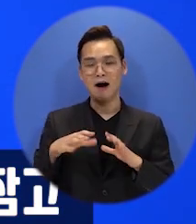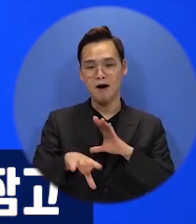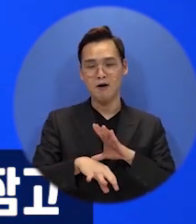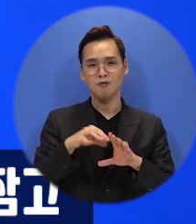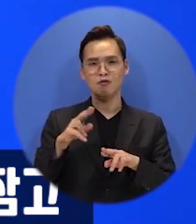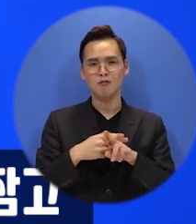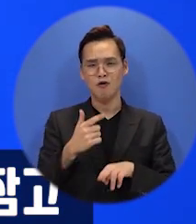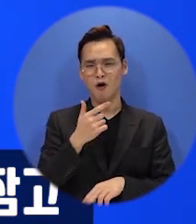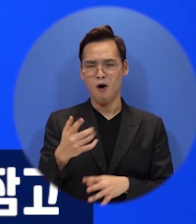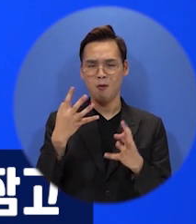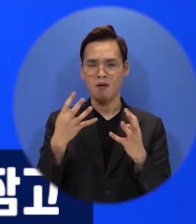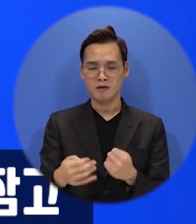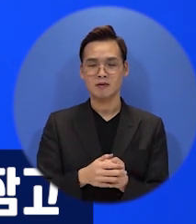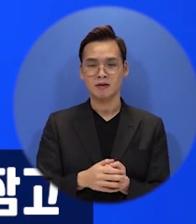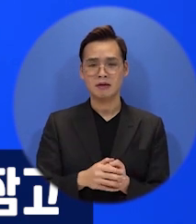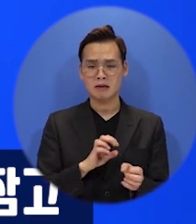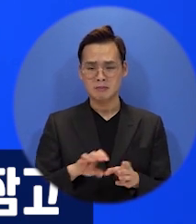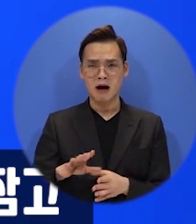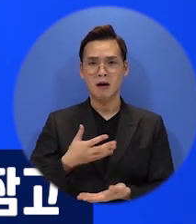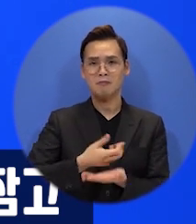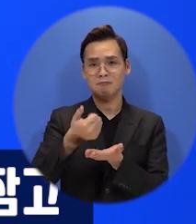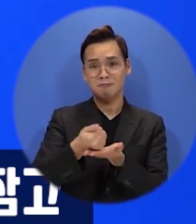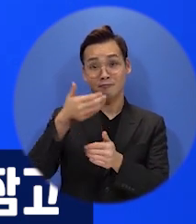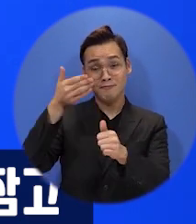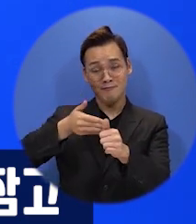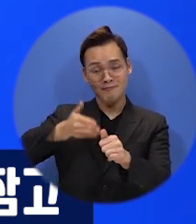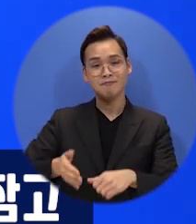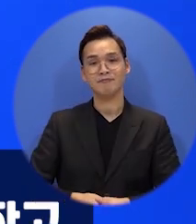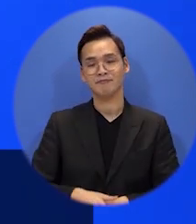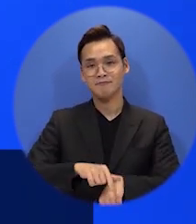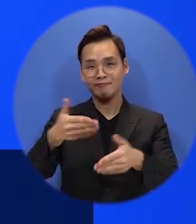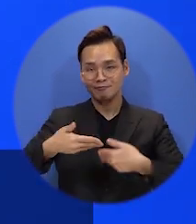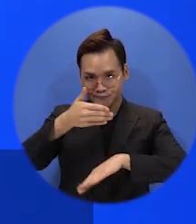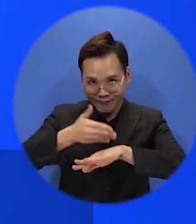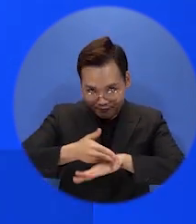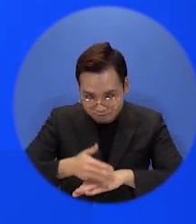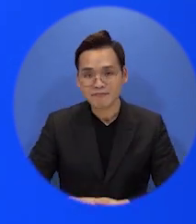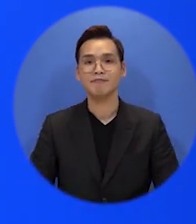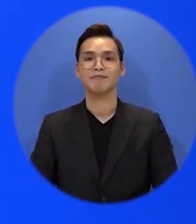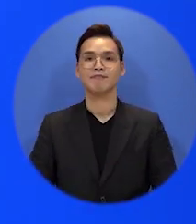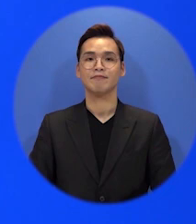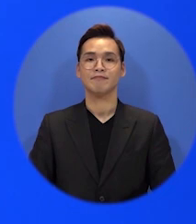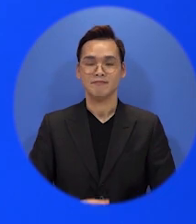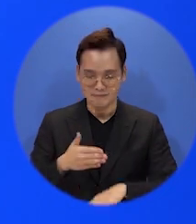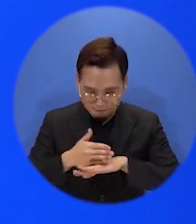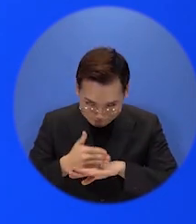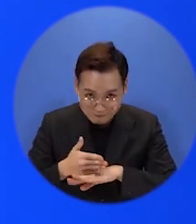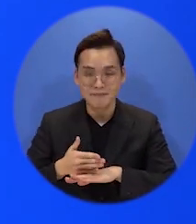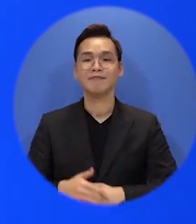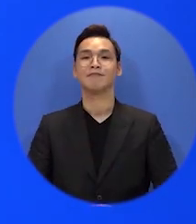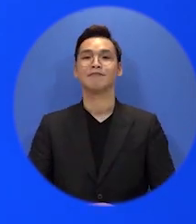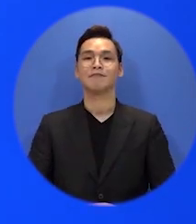있으니까요. 놓치지 마시고 많이들 가져가셨으면 좋겠습니다. 네, 선생님, 오늘 시간 내주셔서 감사합니다. 네, 감사합니다. 감사합니다.